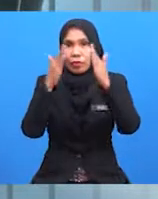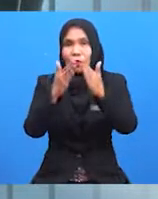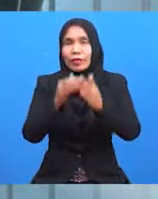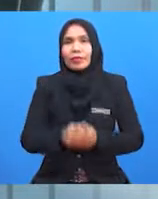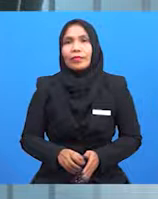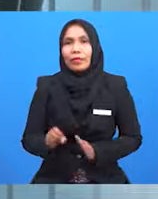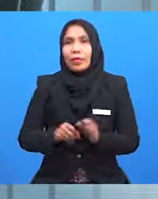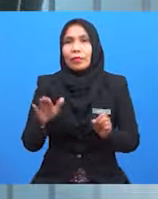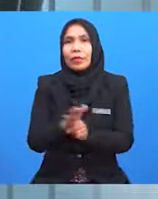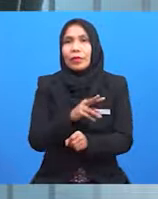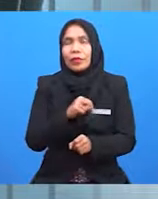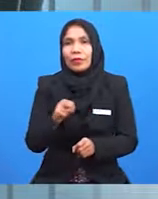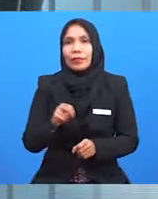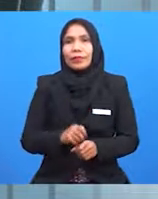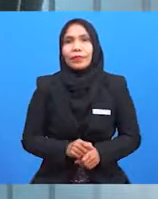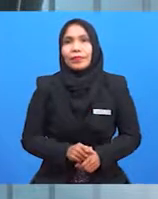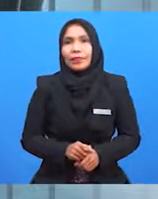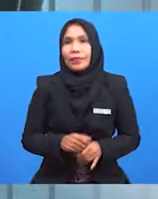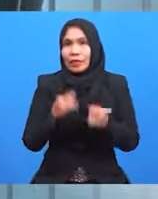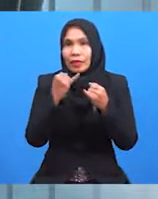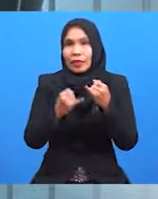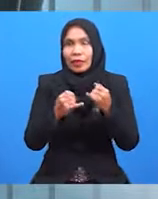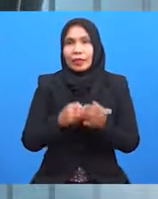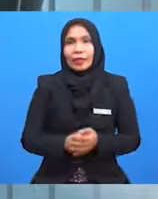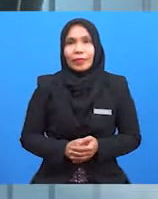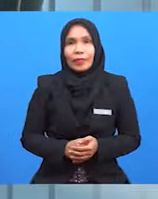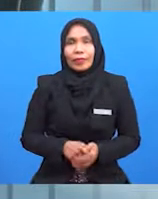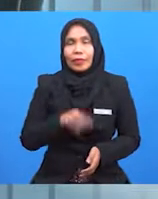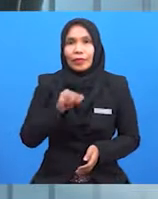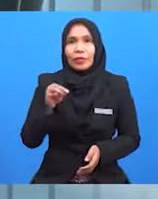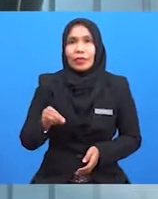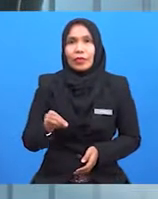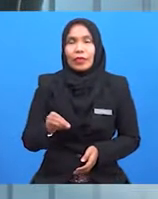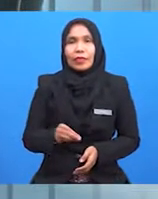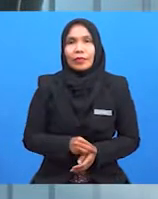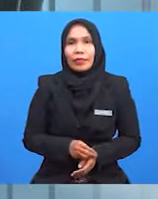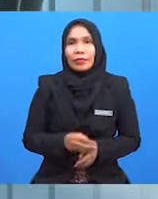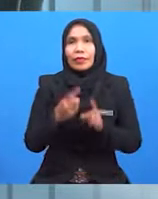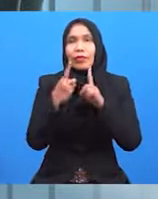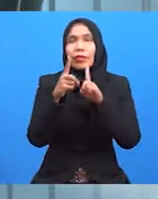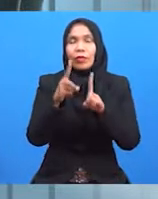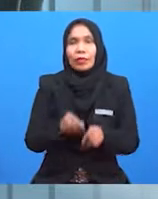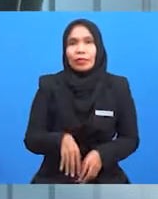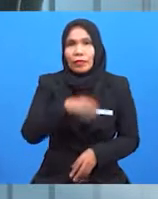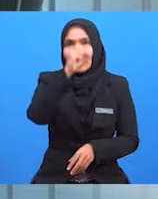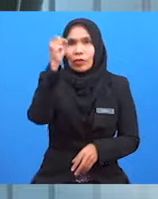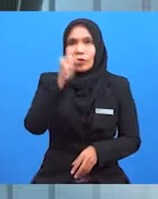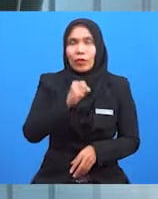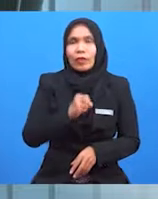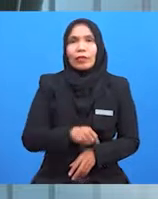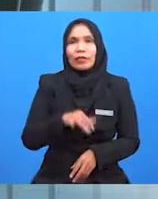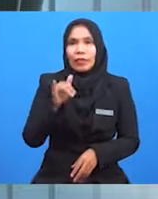nanti. Di akhir pelajaran, murid-murid perlu jawab soalan kuis yang telah disediakan.